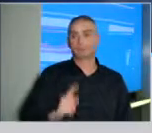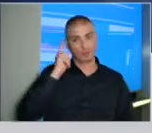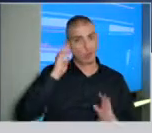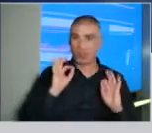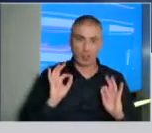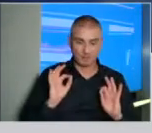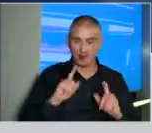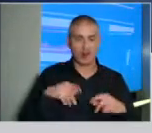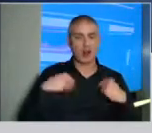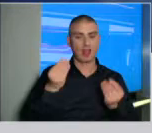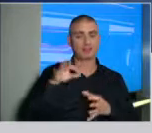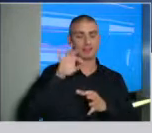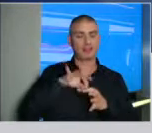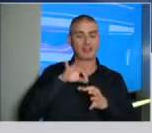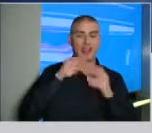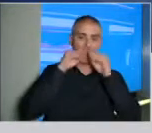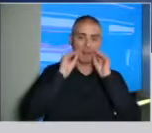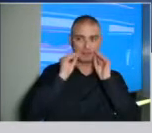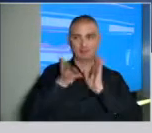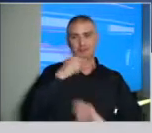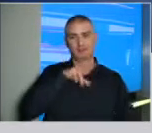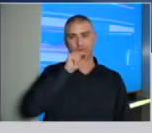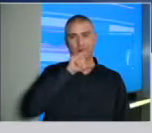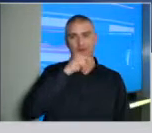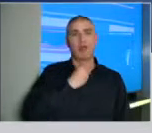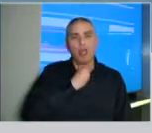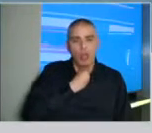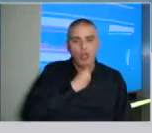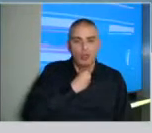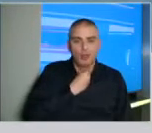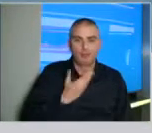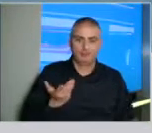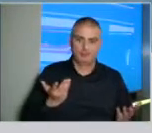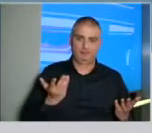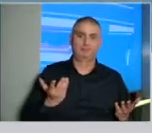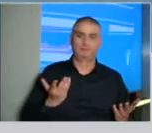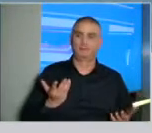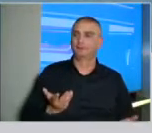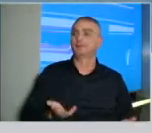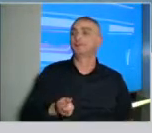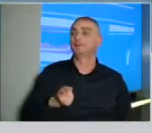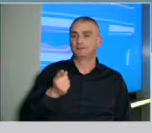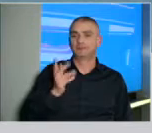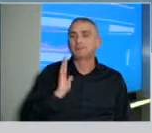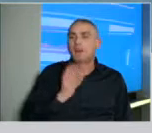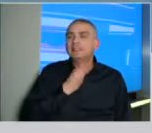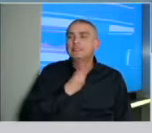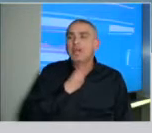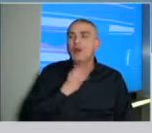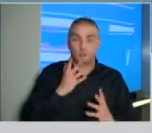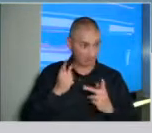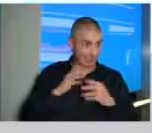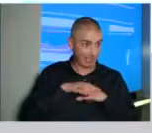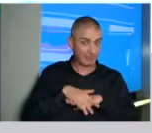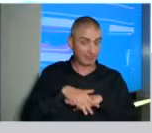נורמלי לא לתת תה לאמיר פרץ לפני שהוא מקריין, הוא חורק שם כבודו. מה? צרות מאוד. בדיוק.